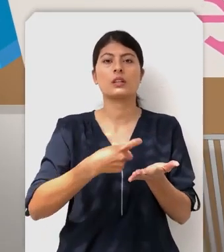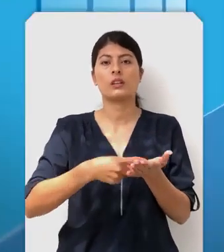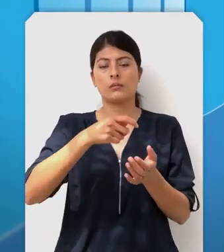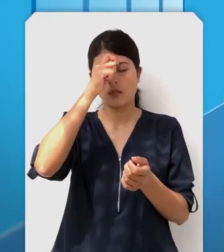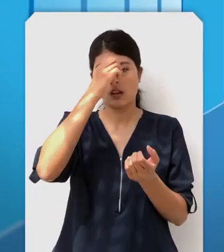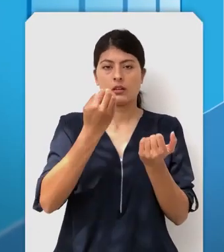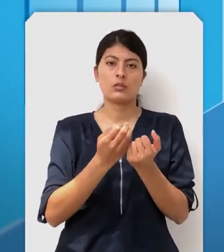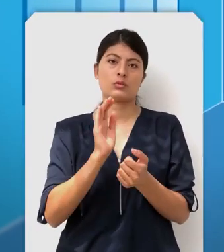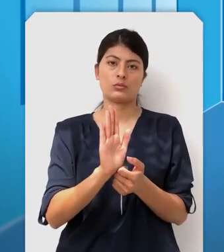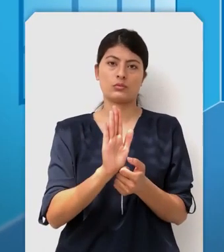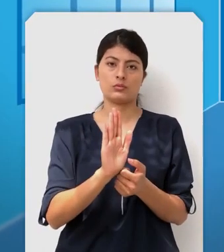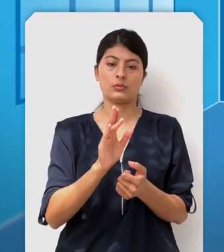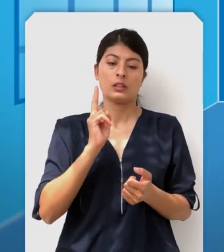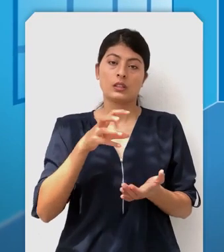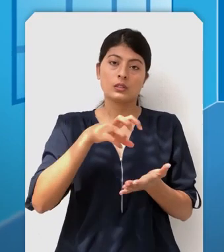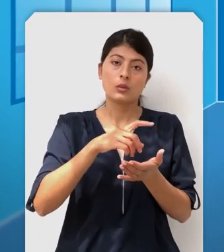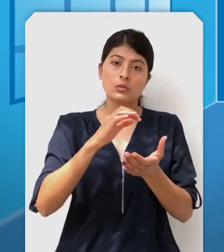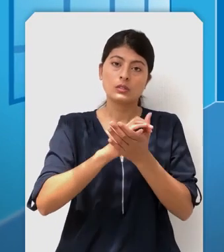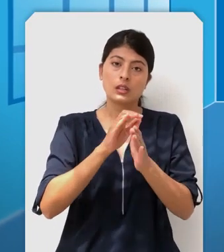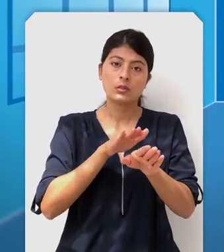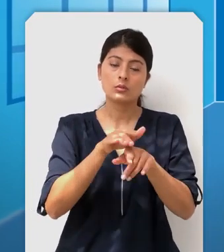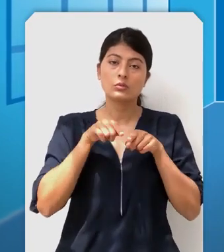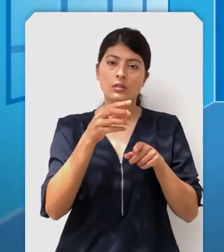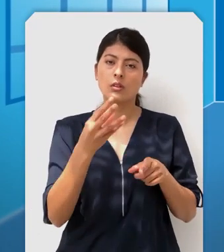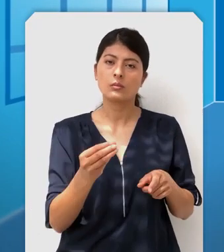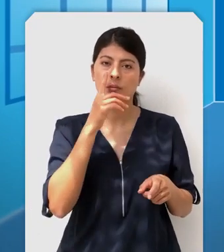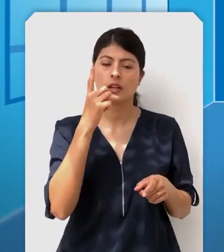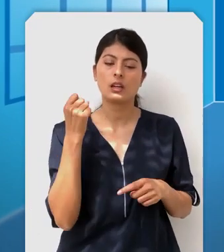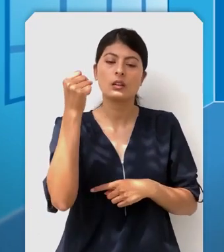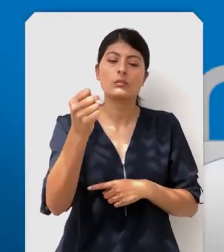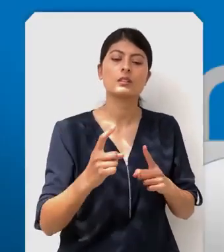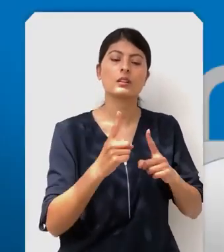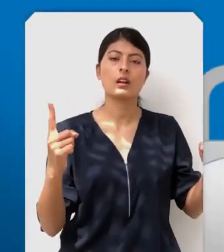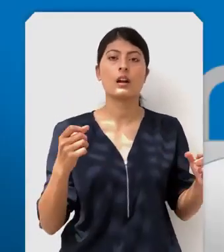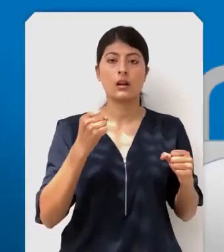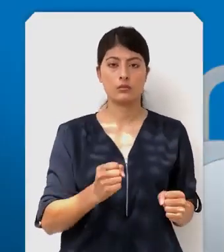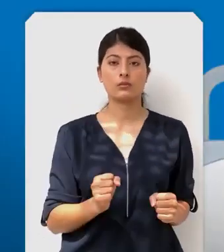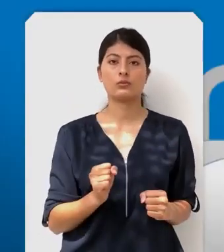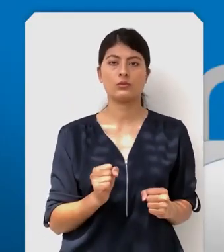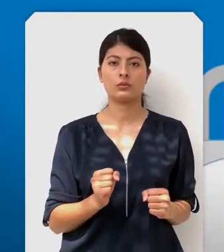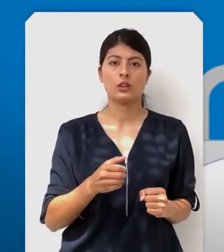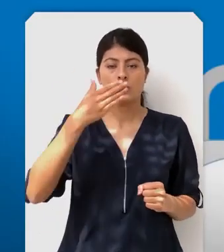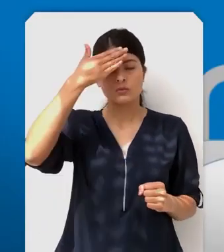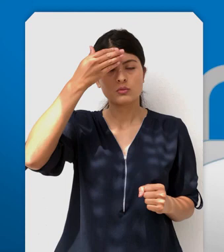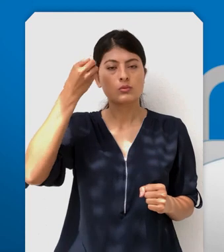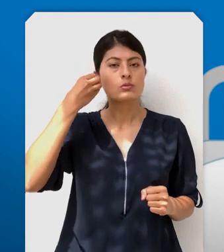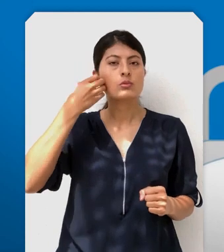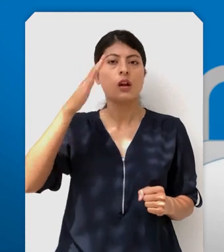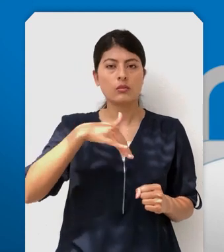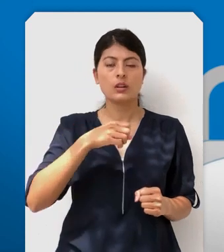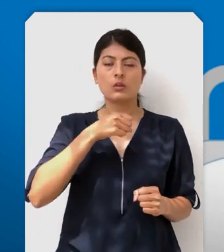या क्वारेन्टाइन दुपी पासापी नाप कम्ती छगु मिटर तापक्क चोने ज्वरो वैगु मुसु